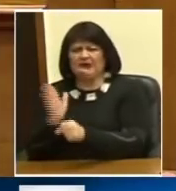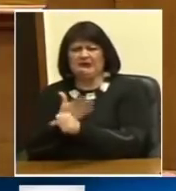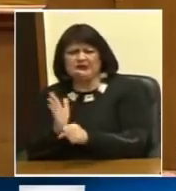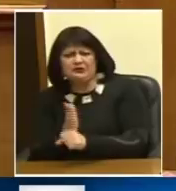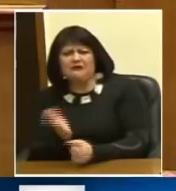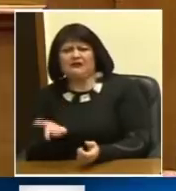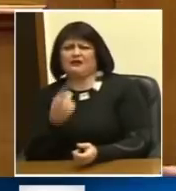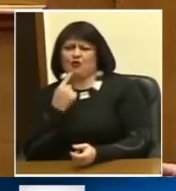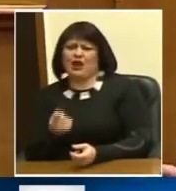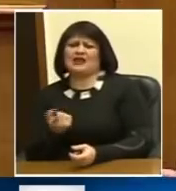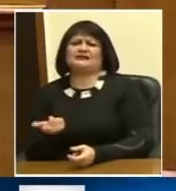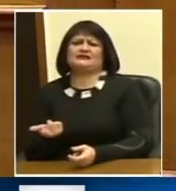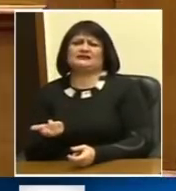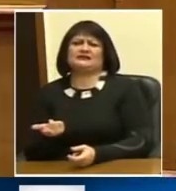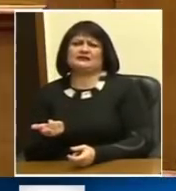την